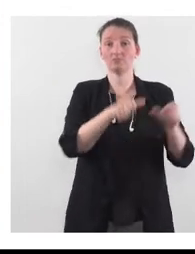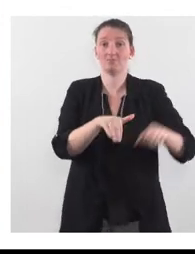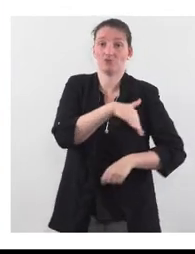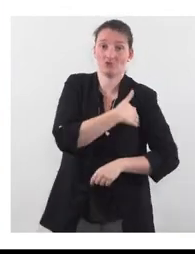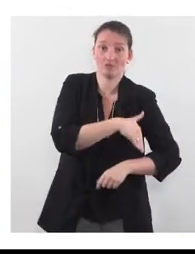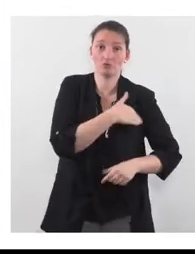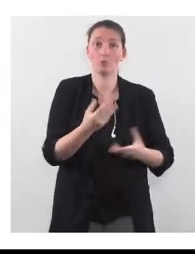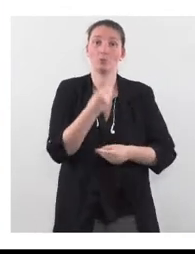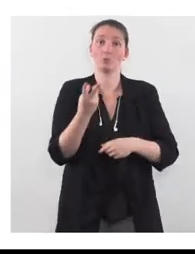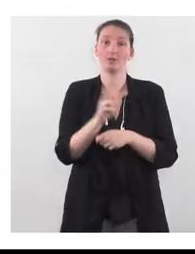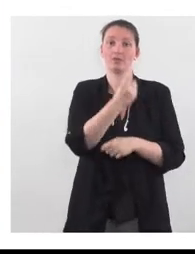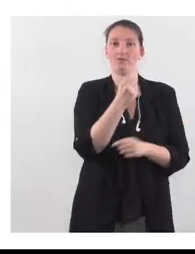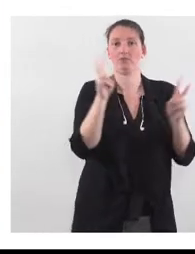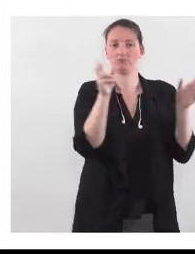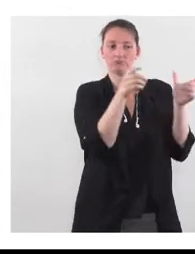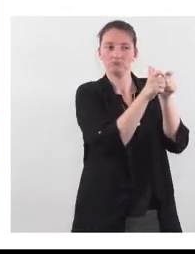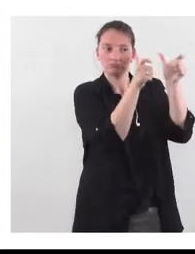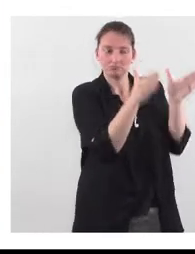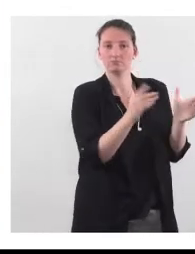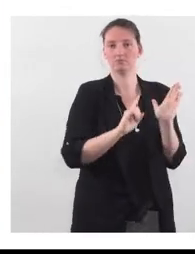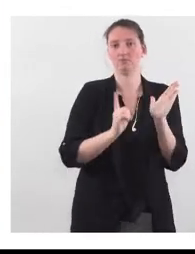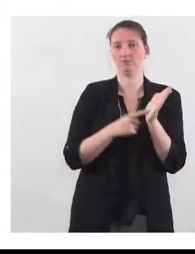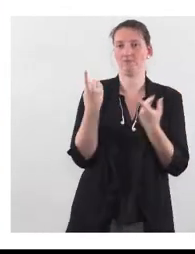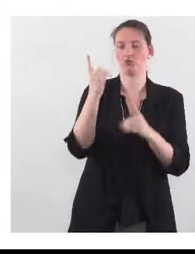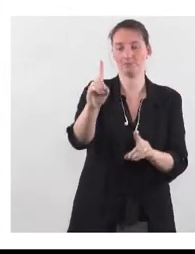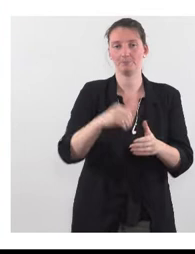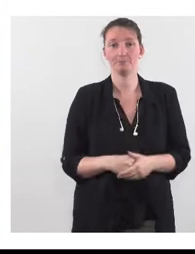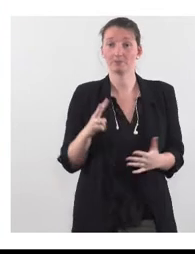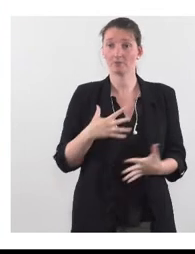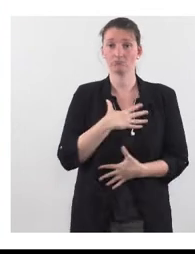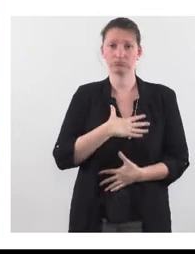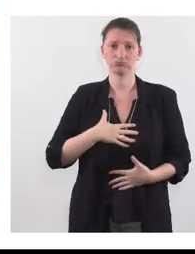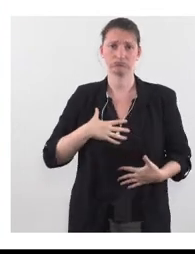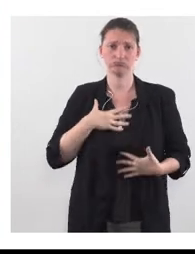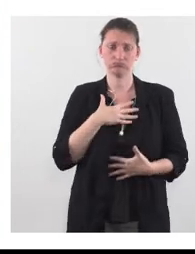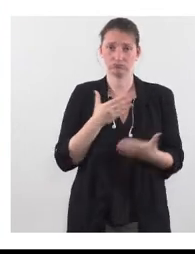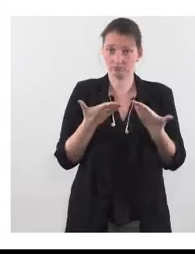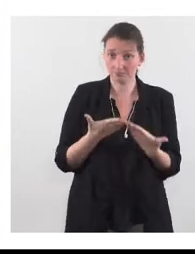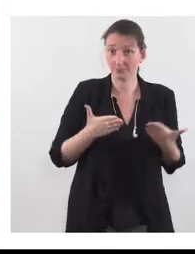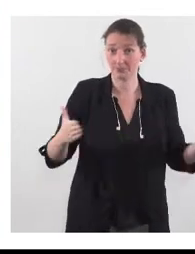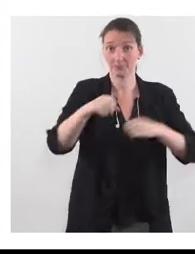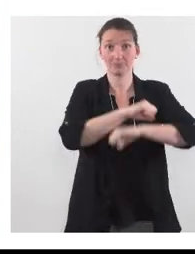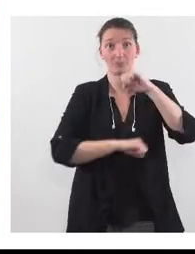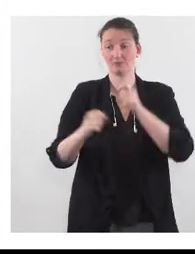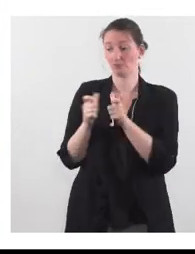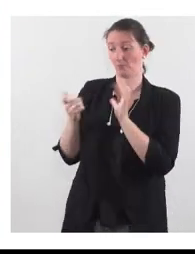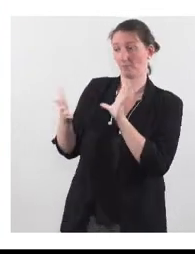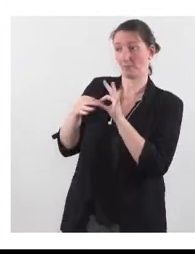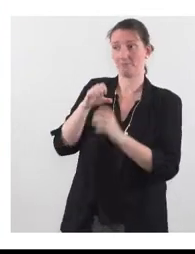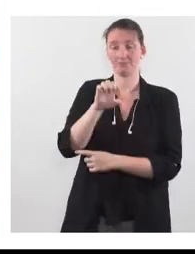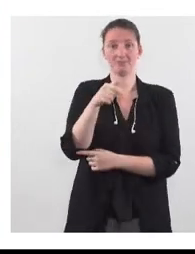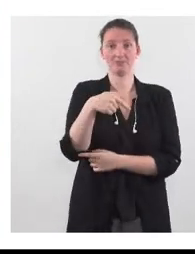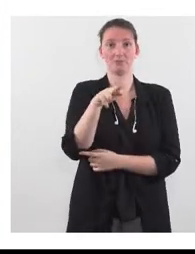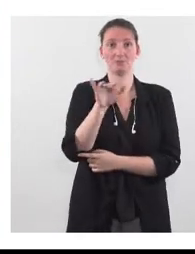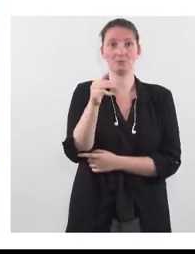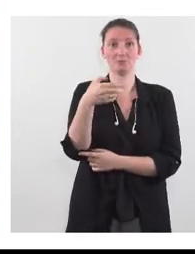défenseur des droits. Je suis très heureuse d'ouvrir cette conférence que nous co-organisons avec Equinet, notre réseau européen